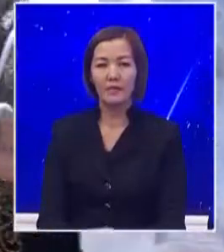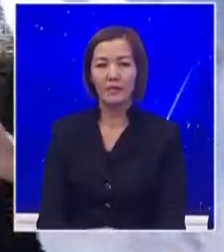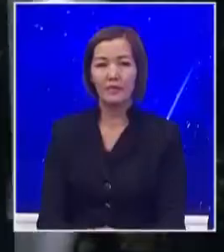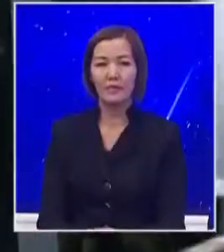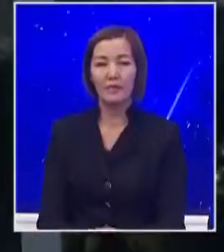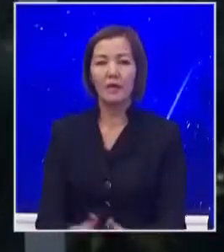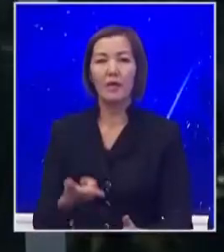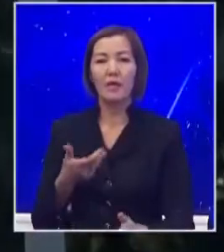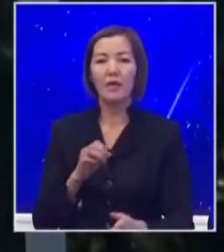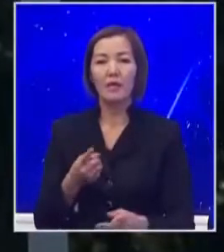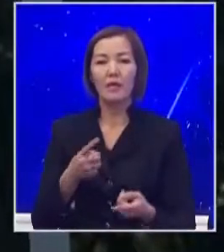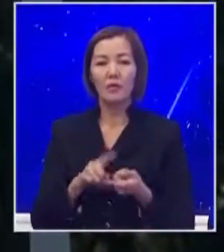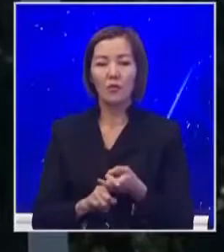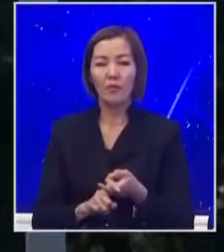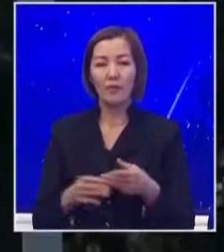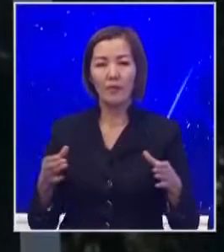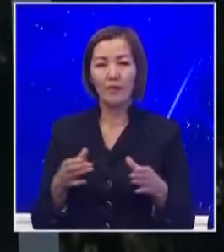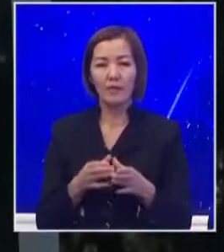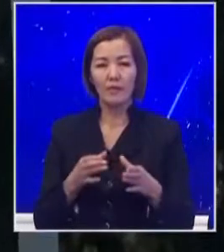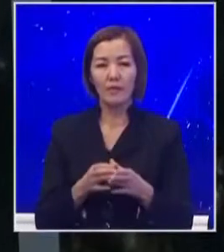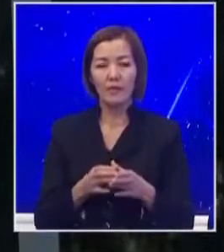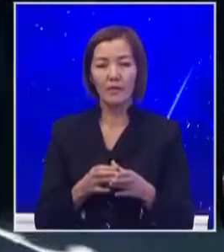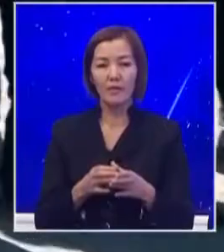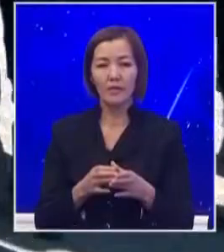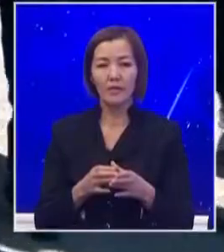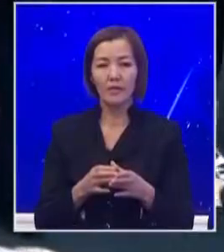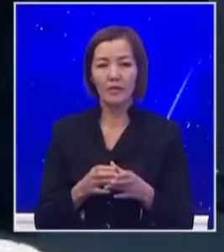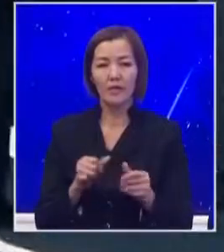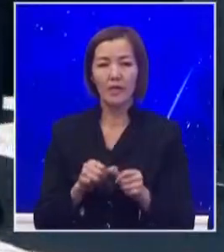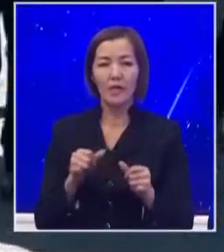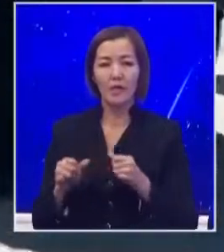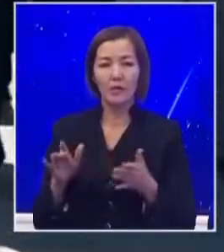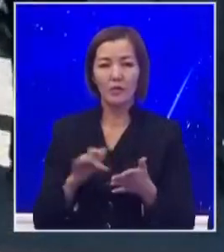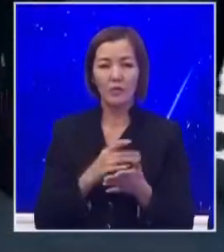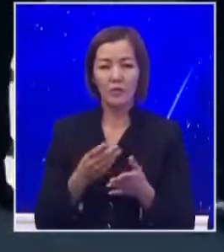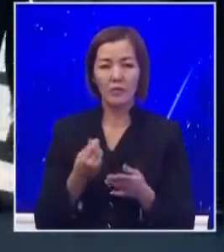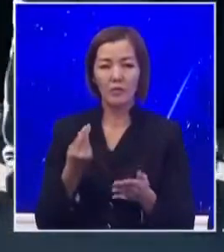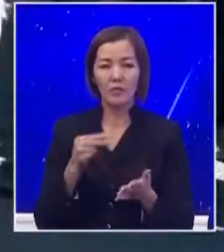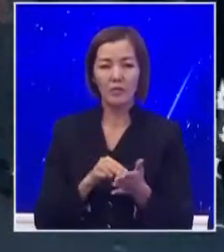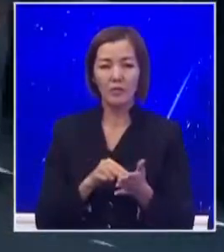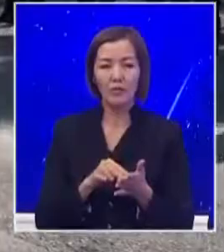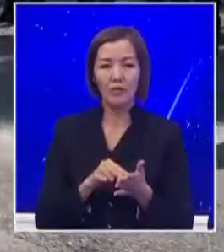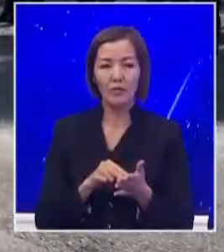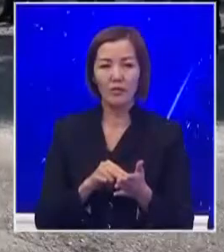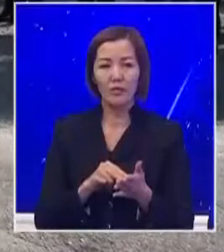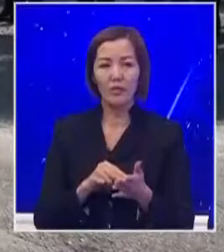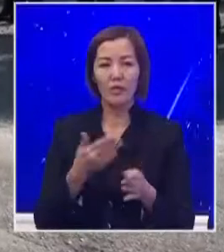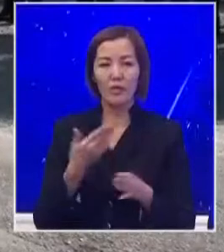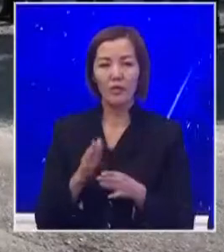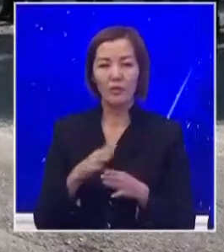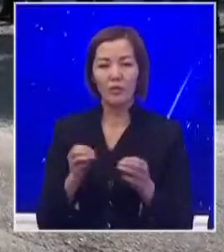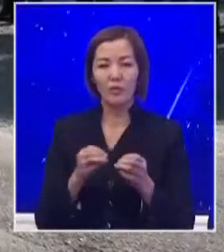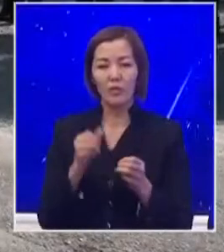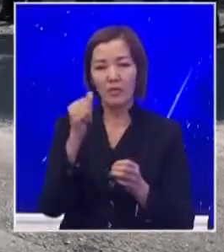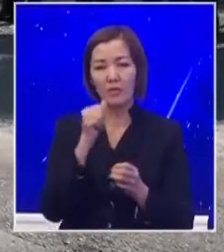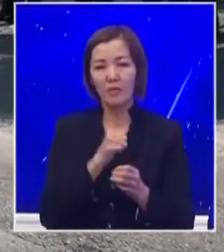Голубое топливо запустила подрядная компания BSP Group Ltd. Особо учитывали ценовую доступность, в связи с чем предусмотрели рассрочку на 10